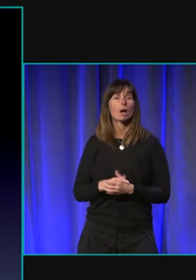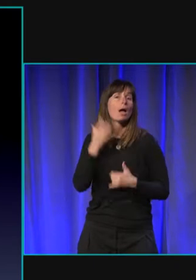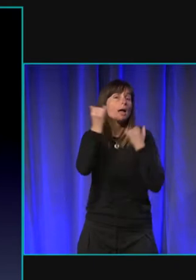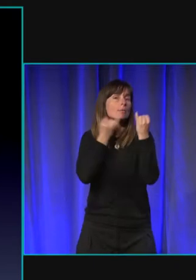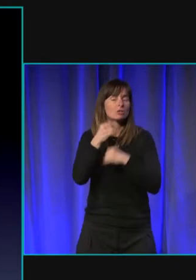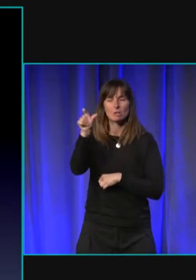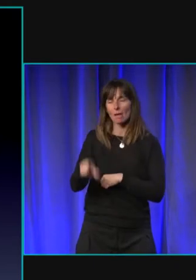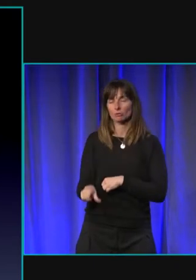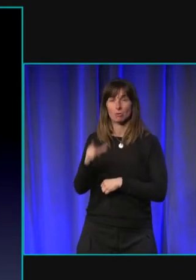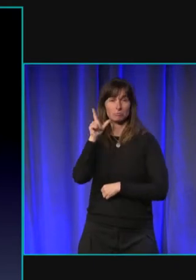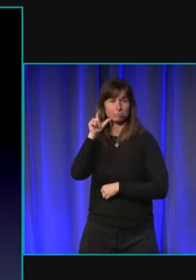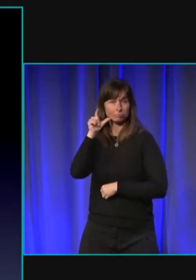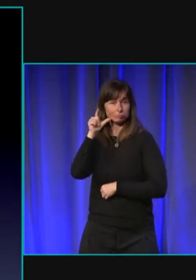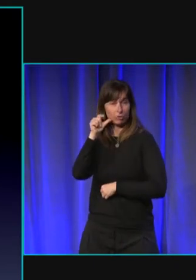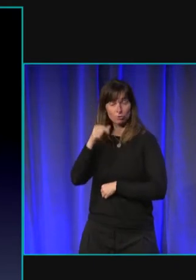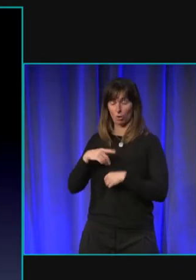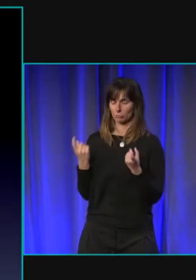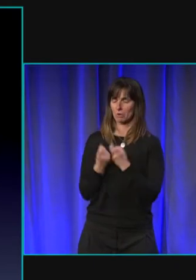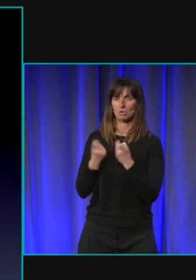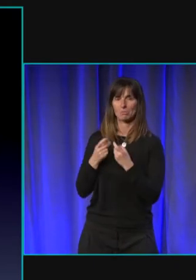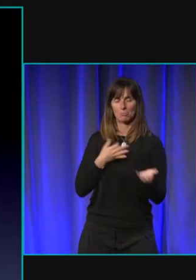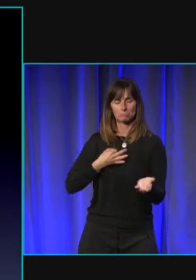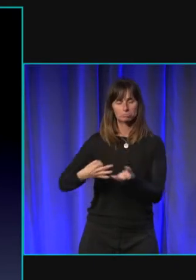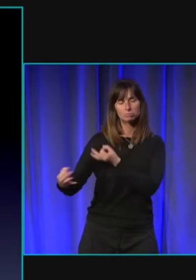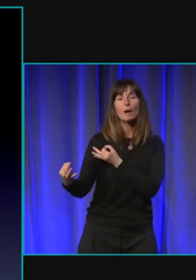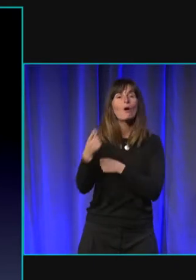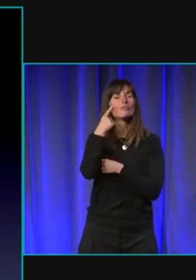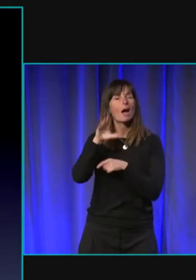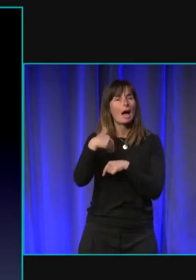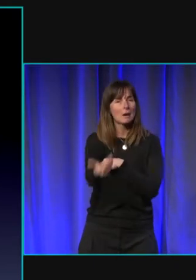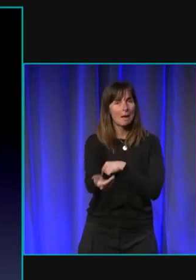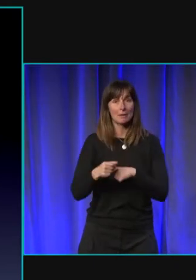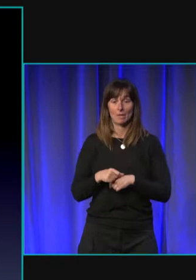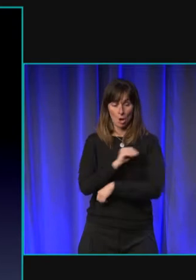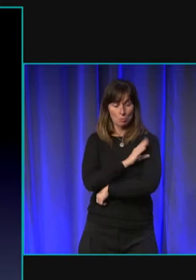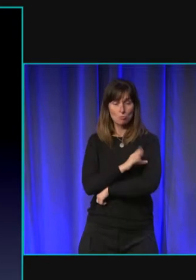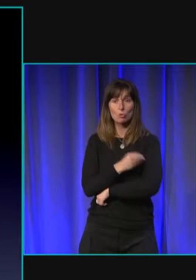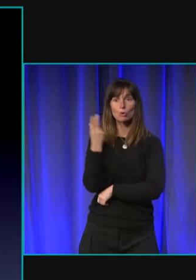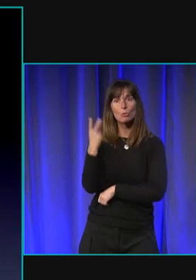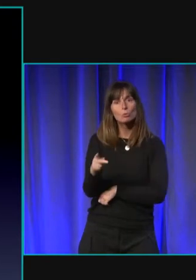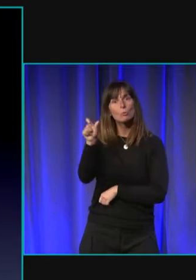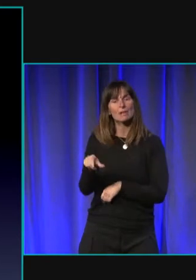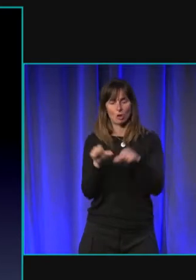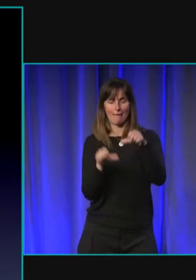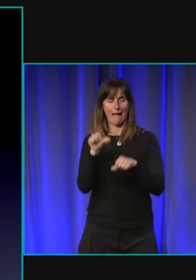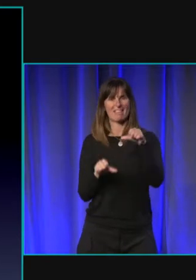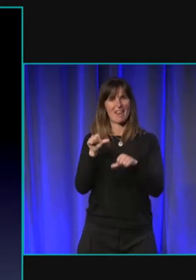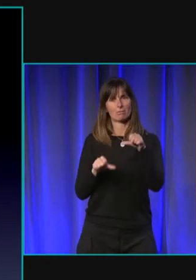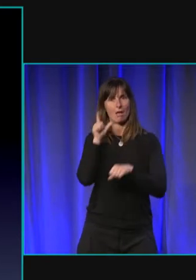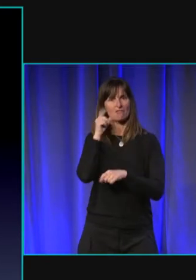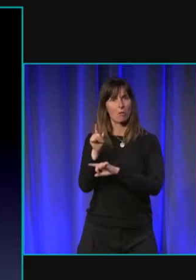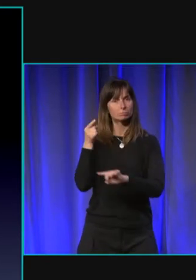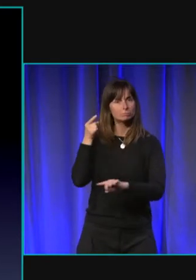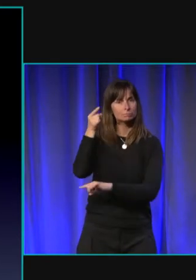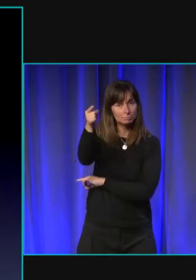en endurance, on verra tout à l'heure que les caractéristiques musculaires d'un athlète endurant sont les mêmes que celles